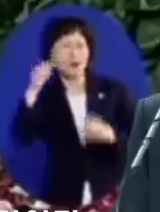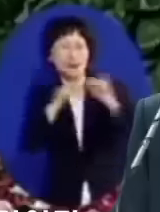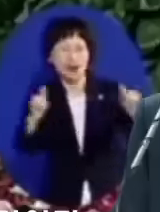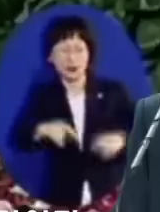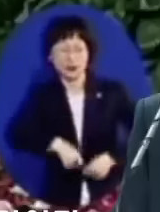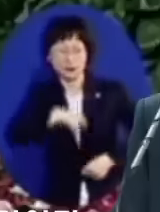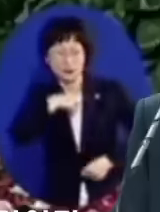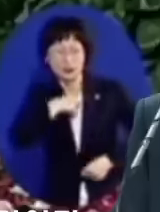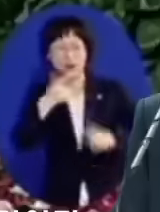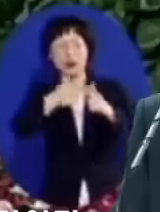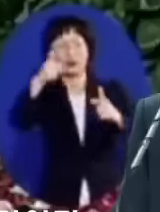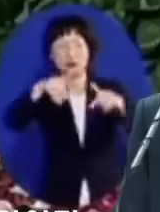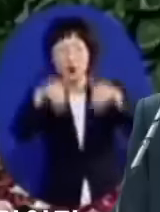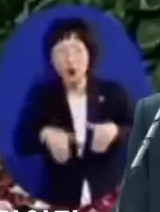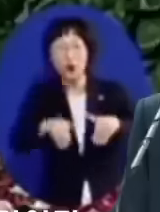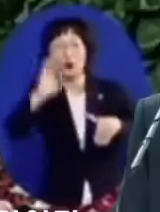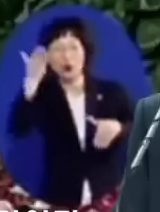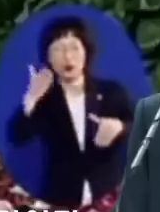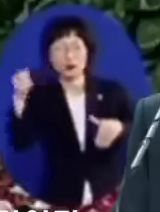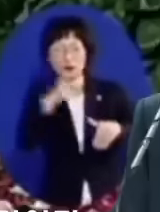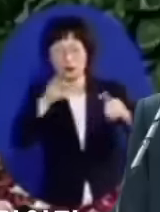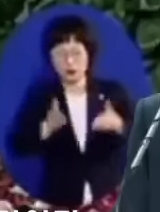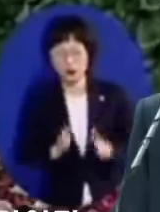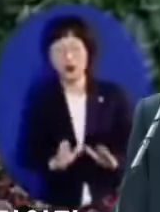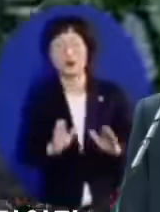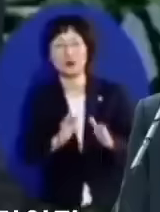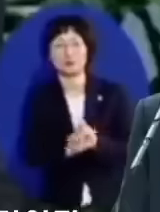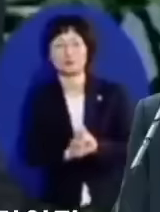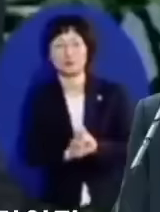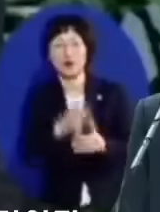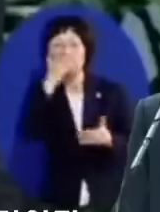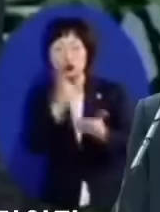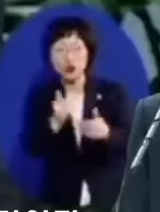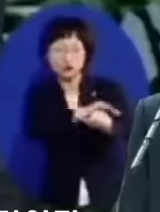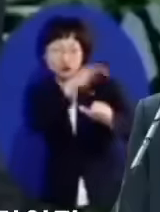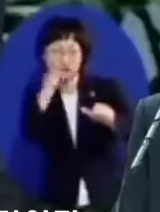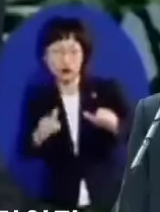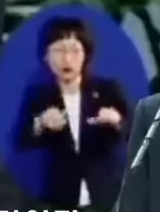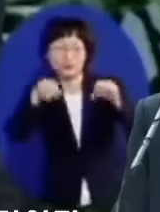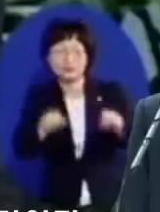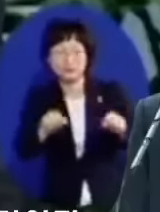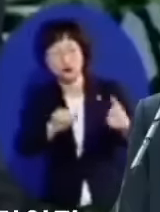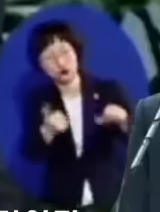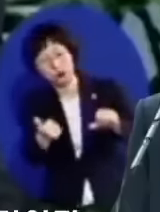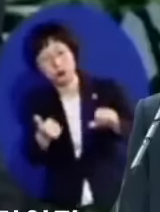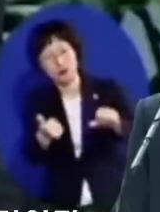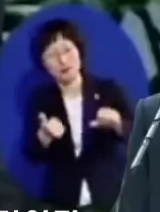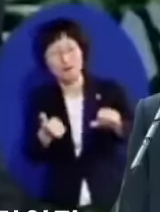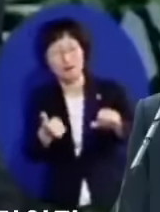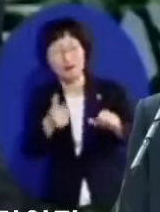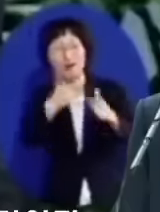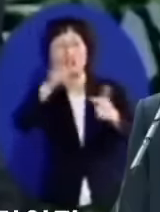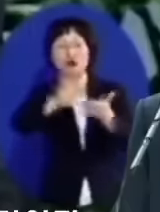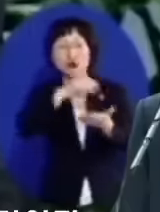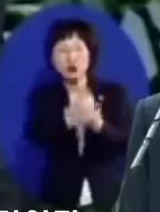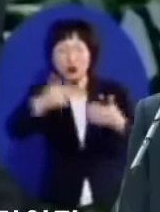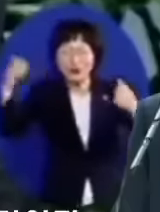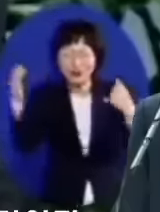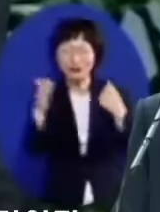예수님의 종된 사람이 태어났어요. 죄의 무덤에 잠겨있다가 죽었다가 예수 그리스도로